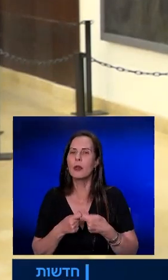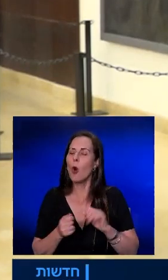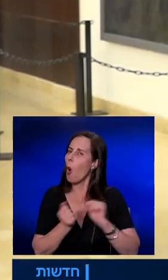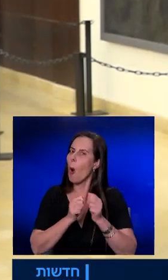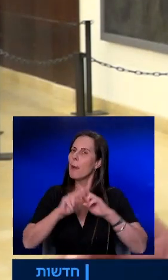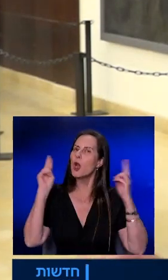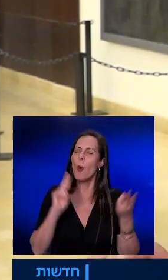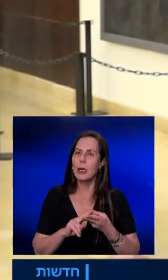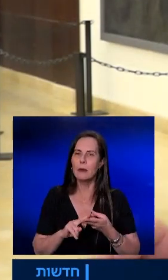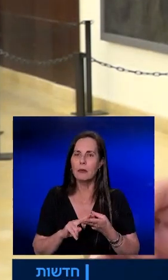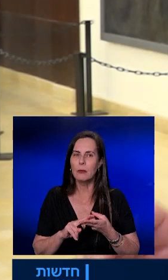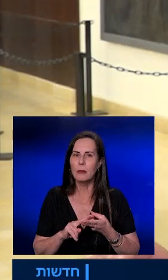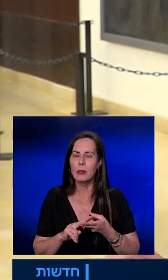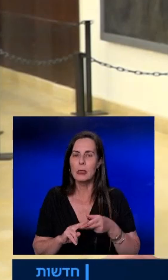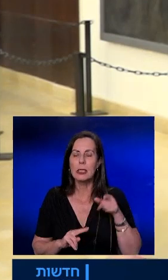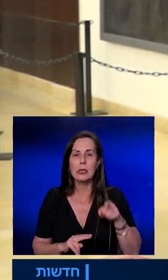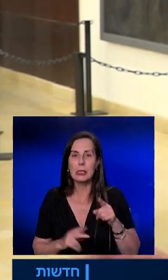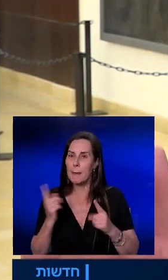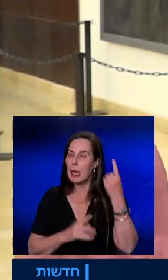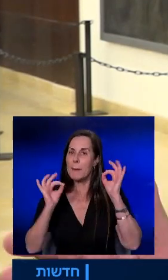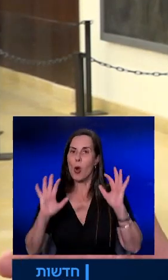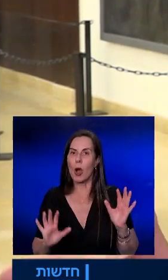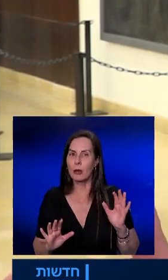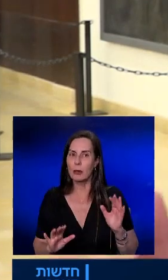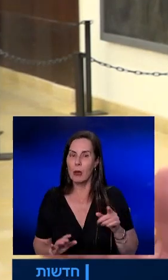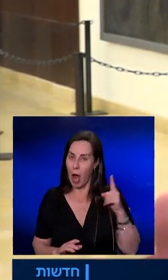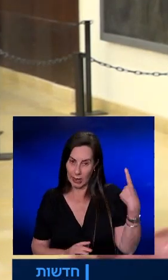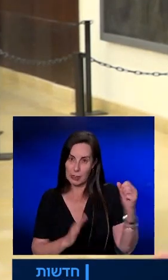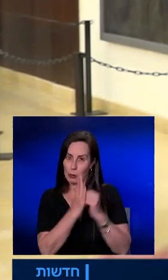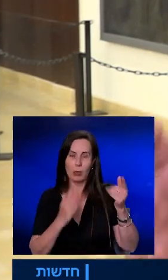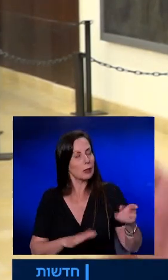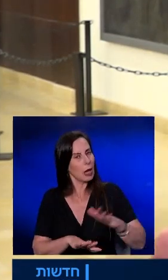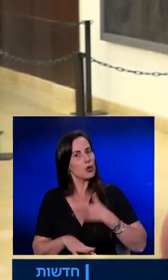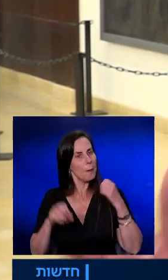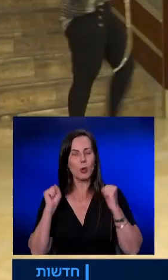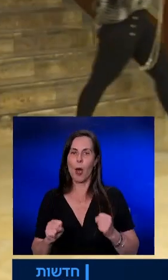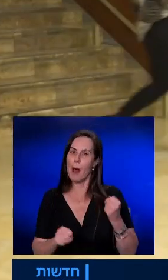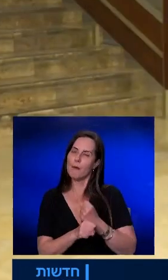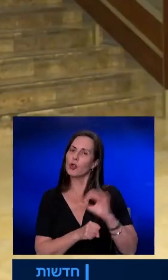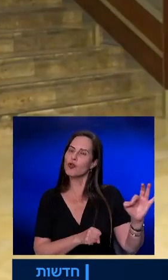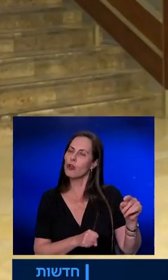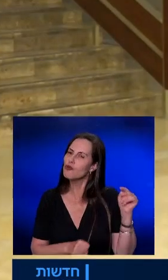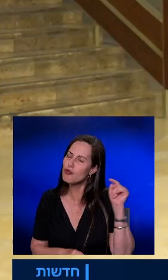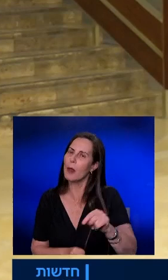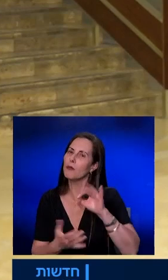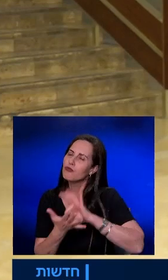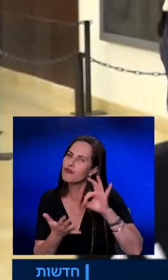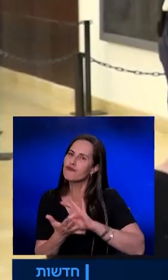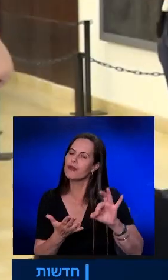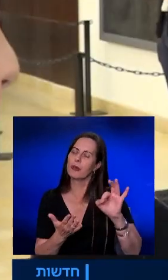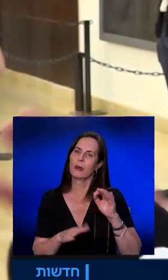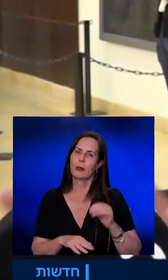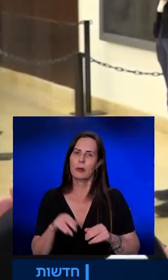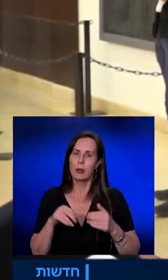בינלאומית. המקרה הזה הוא מקרה מיוחד. את כעיתונאית, את צריכה להרגיש בטוחה כאשר את עושה את התפקיד